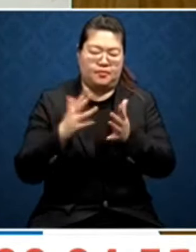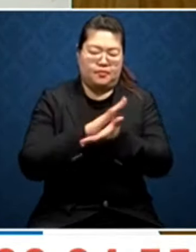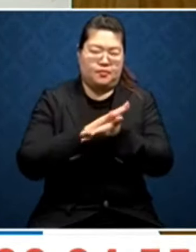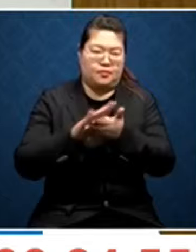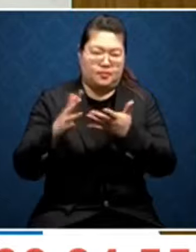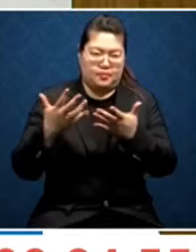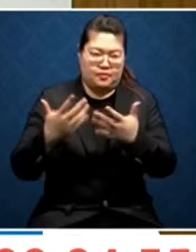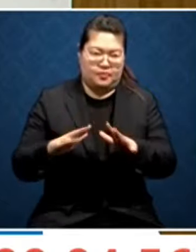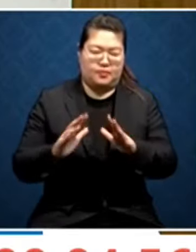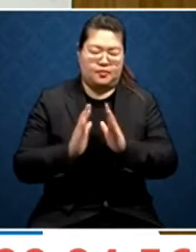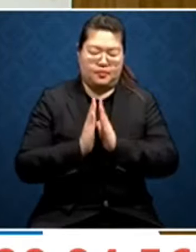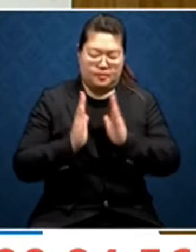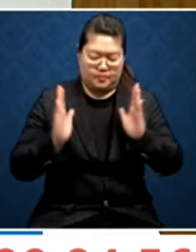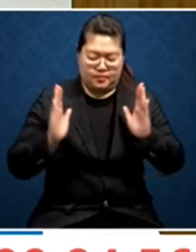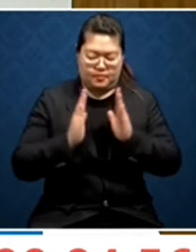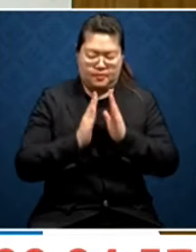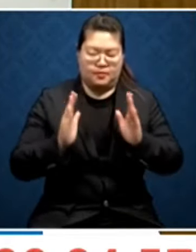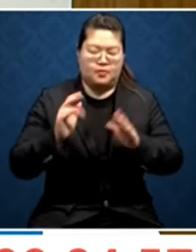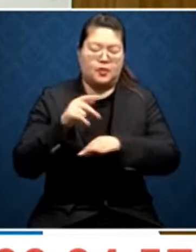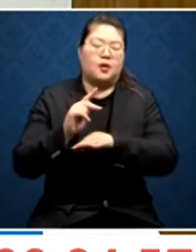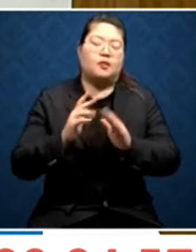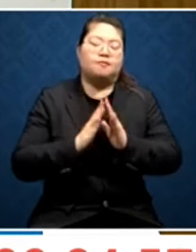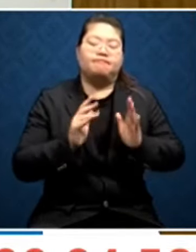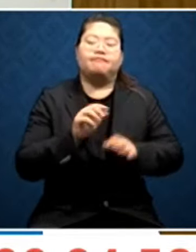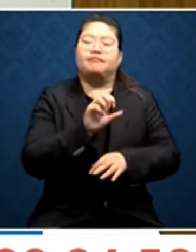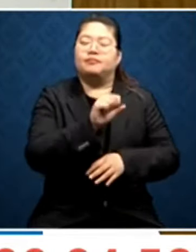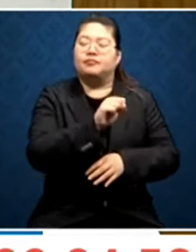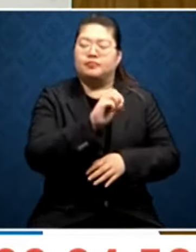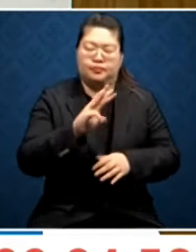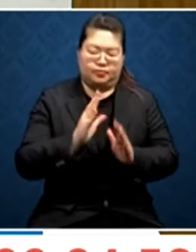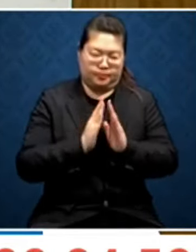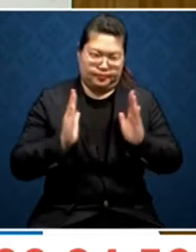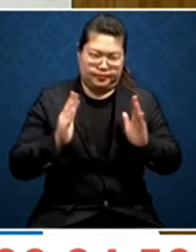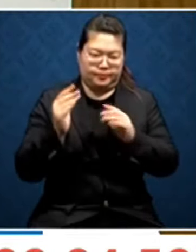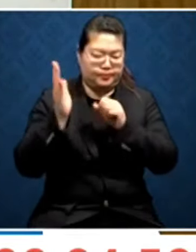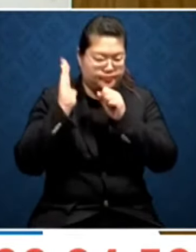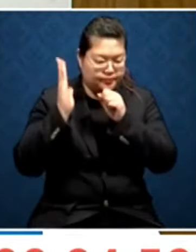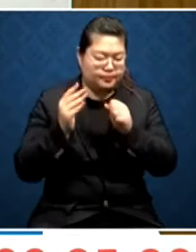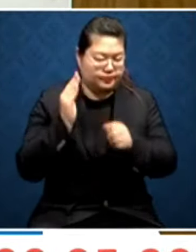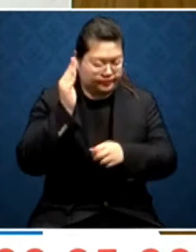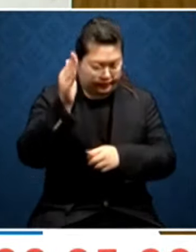ขอกราบขอบพระคุณท่านประธานและก็ท่านสมาชิกครับจะได้ชี้แจงต่อไปครับขอบพระคุณครับ